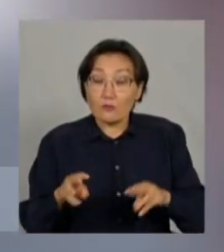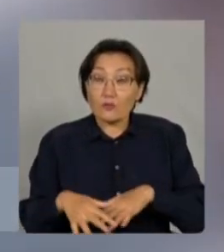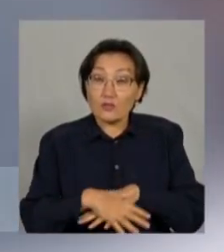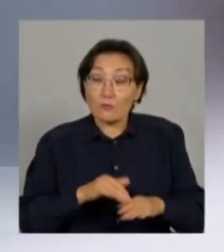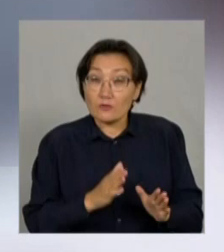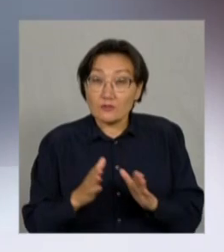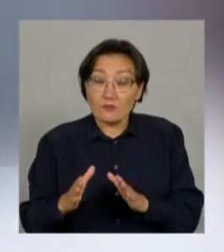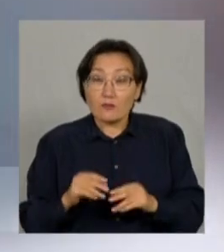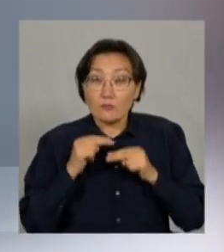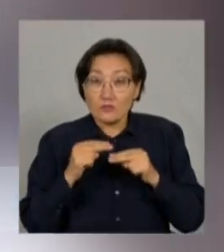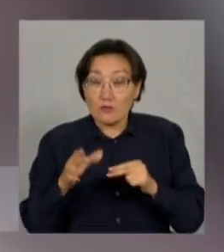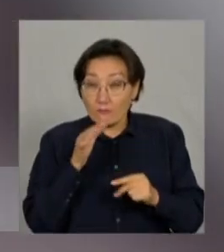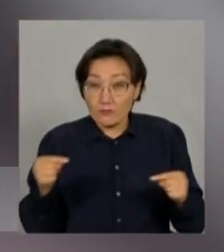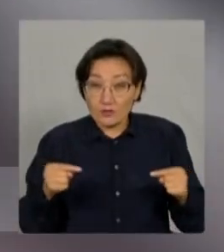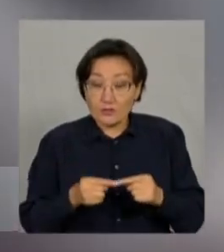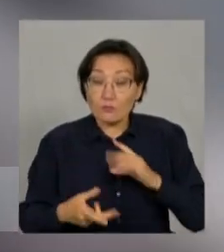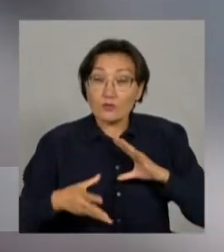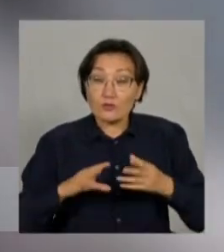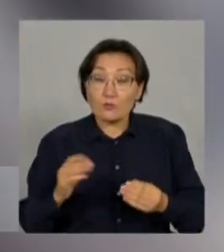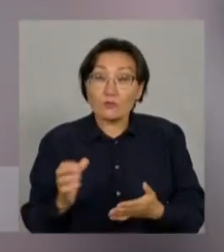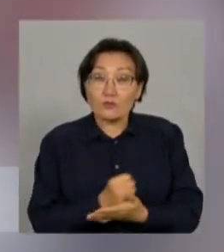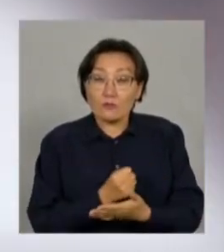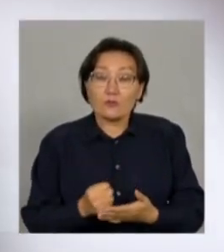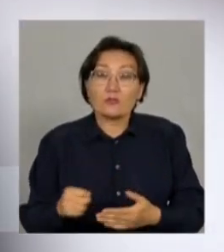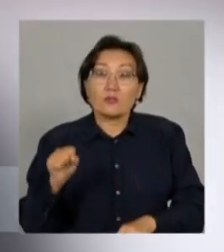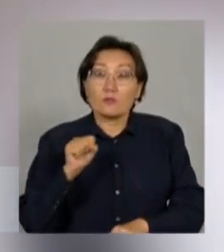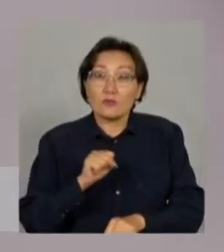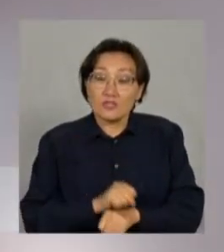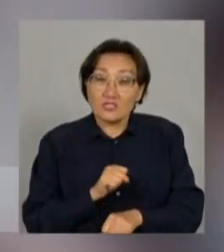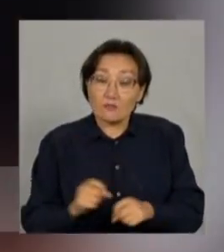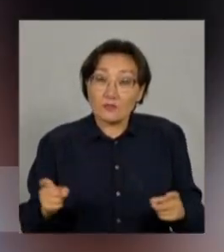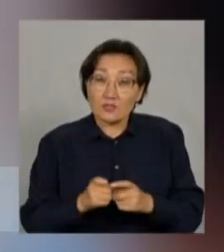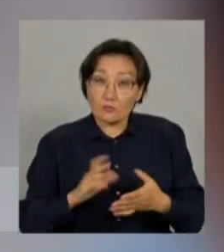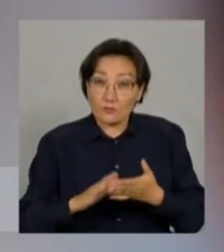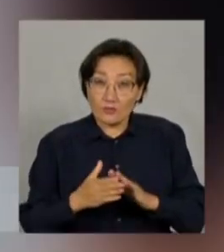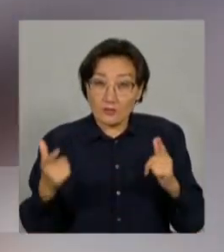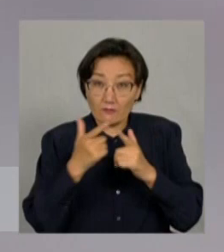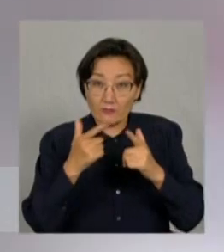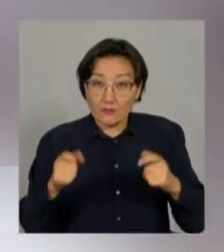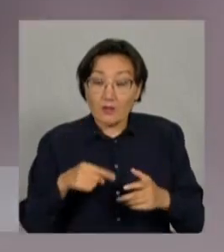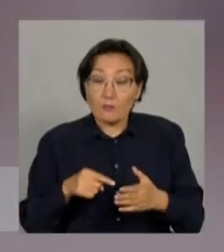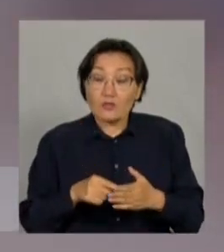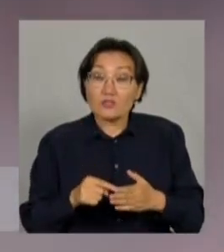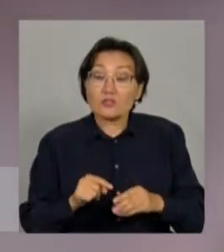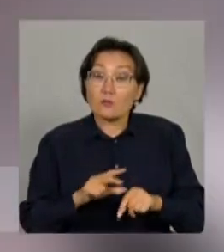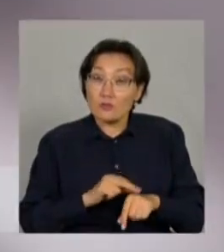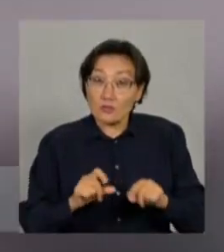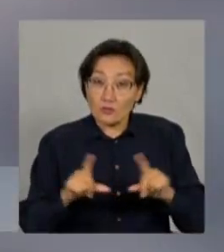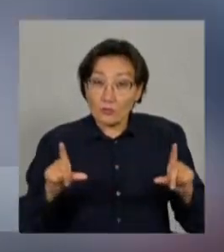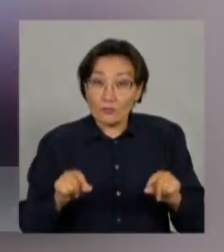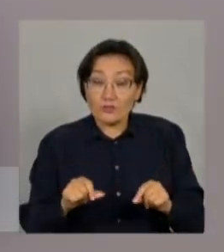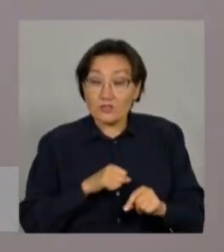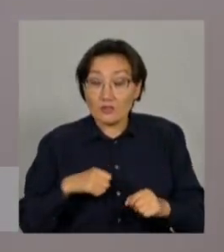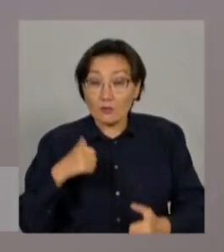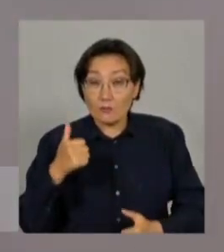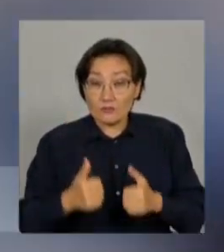общественный порядок, отреагировали вовремя. В результате удалось исключить конфликтную ситуацию, сообщили в городском ДП. Сам матч между Ордо-Басы